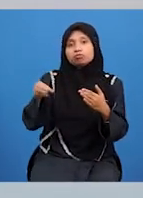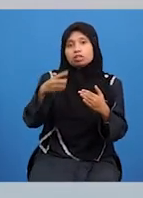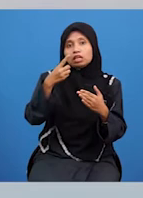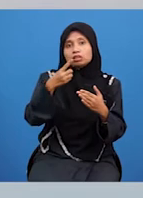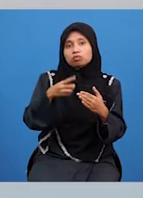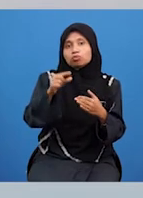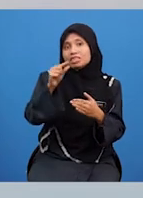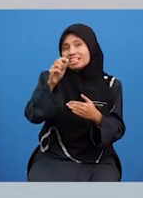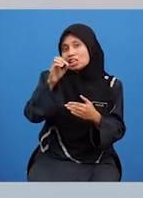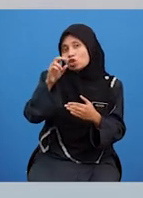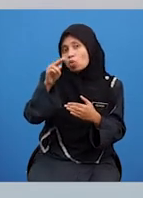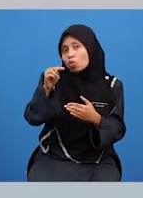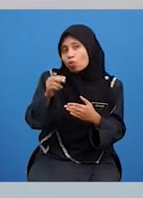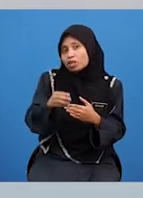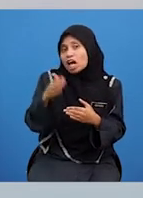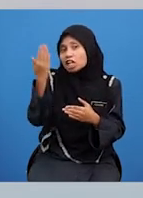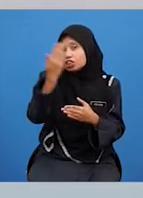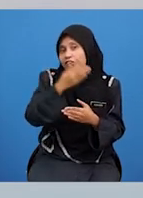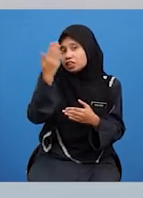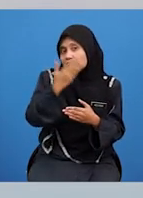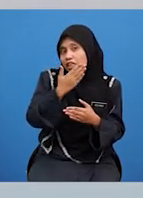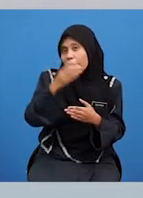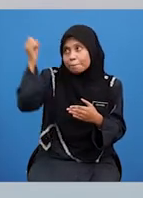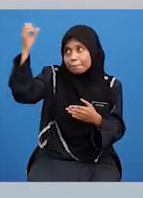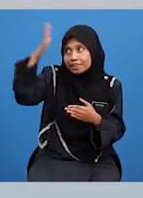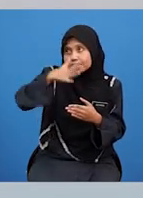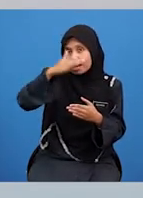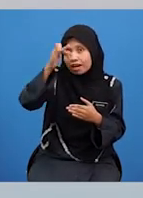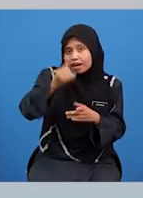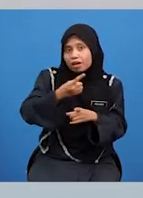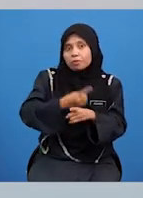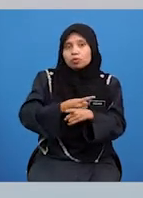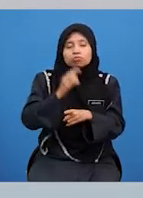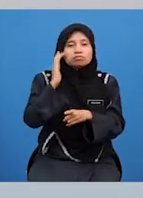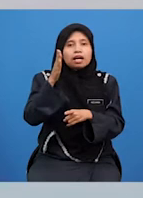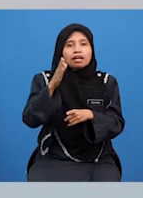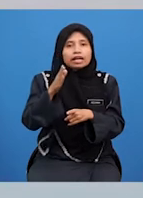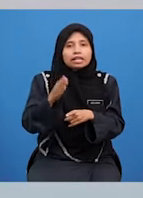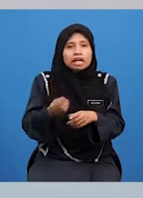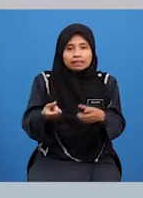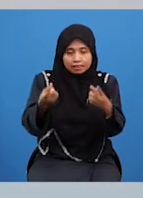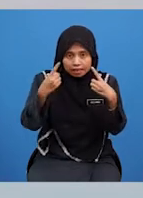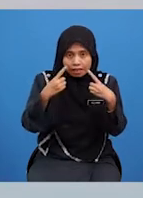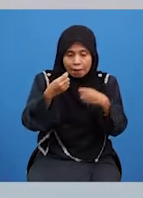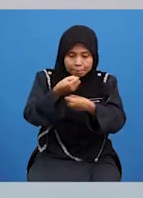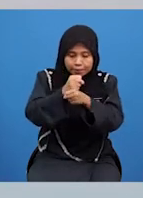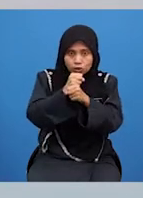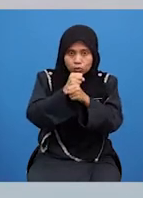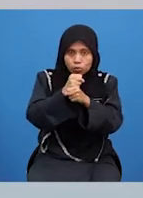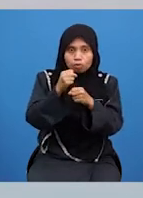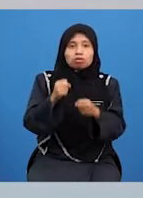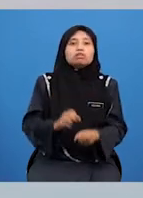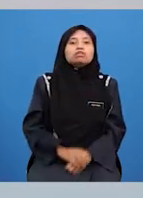tone, shading dan pencahayaan yang tepat akan menimbulkan bentuk atau